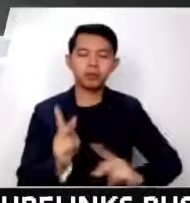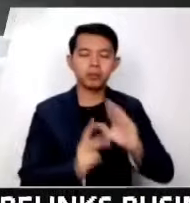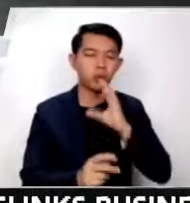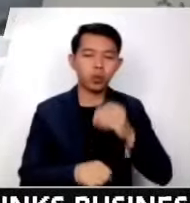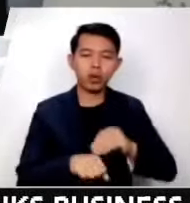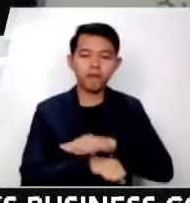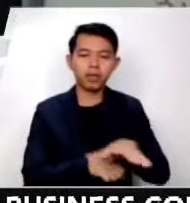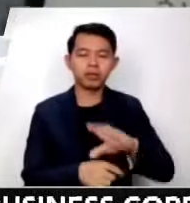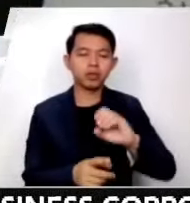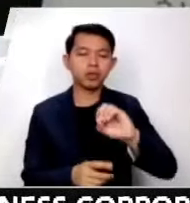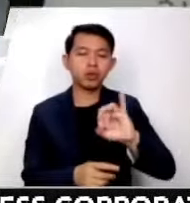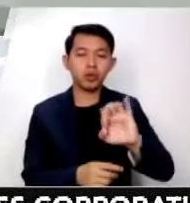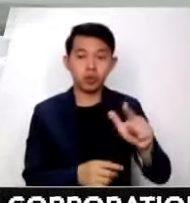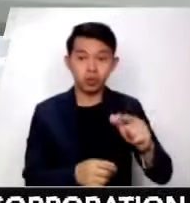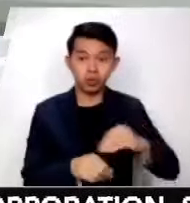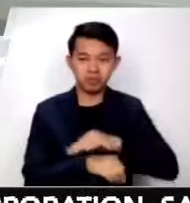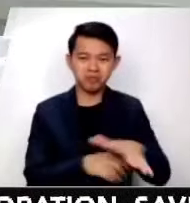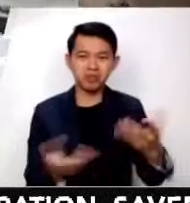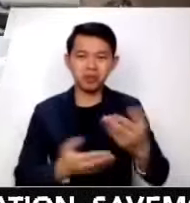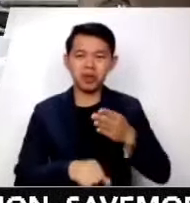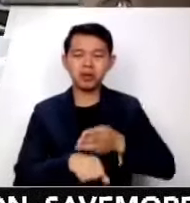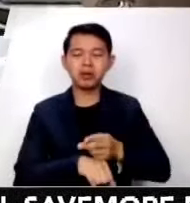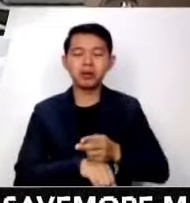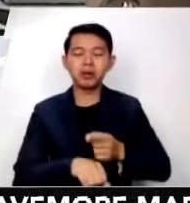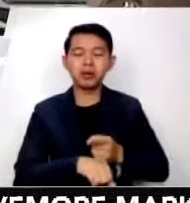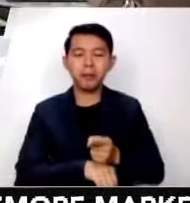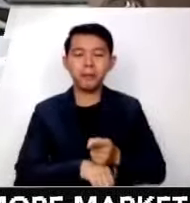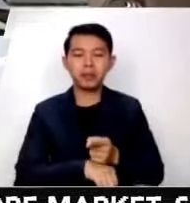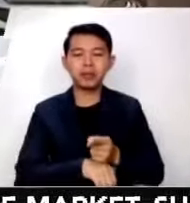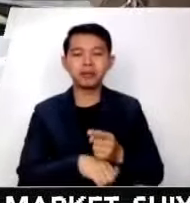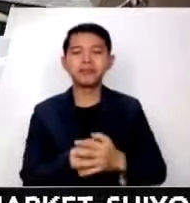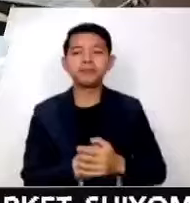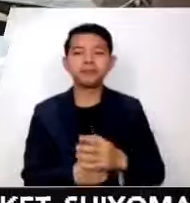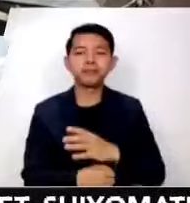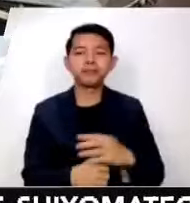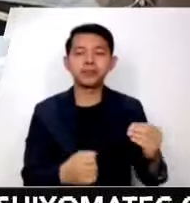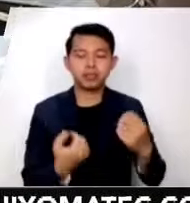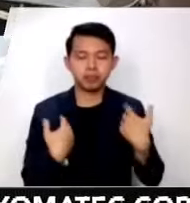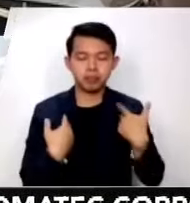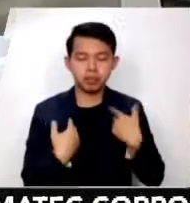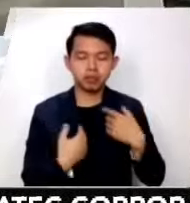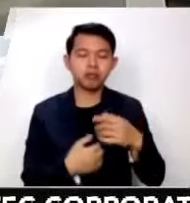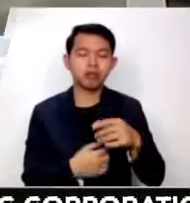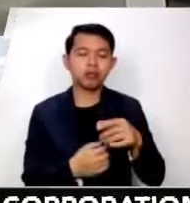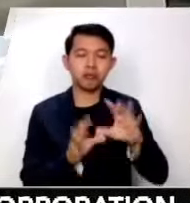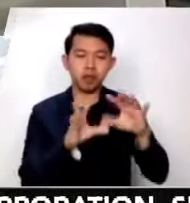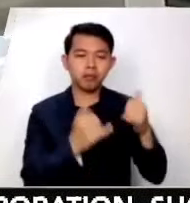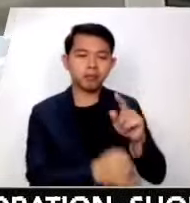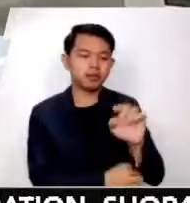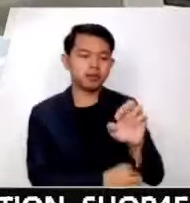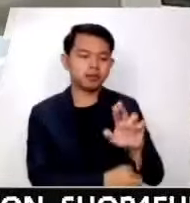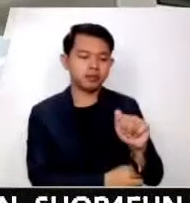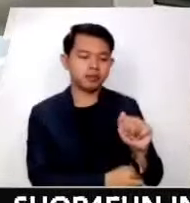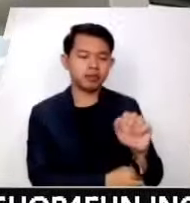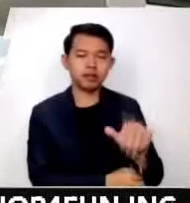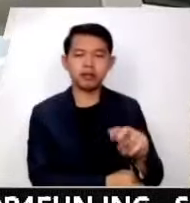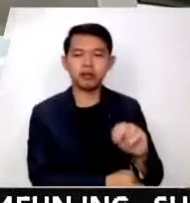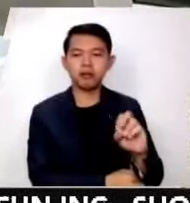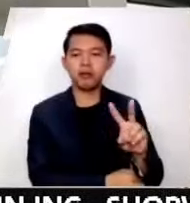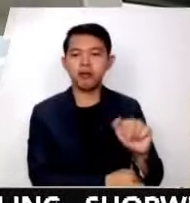kinatawan ng MTKR Terra Nova at insurance provider nito. salvor ng MTKR Jason Bradley